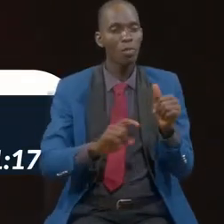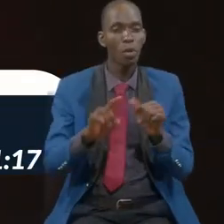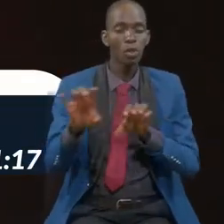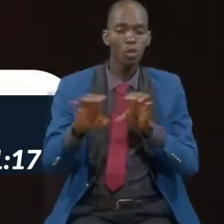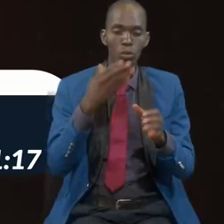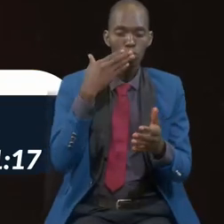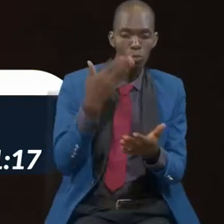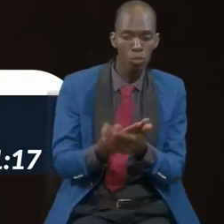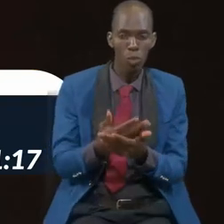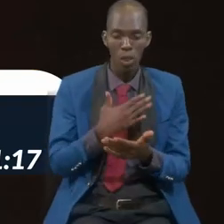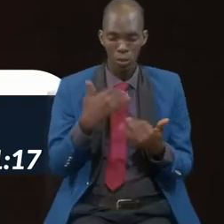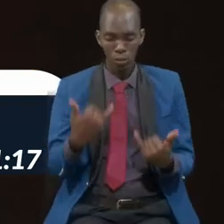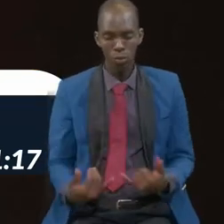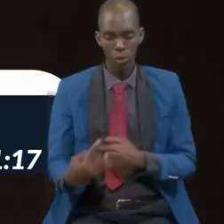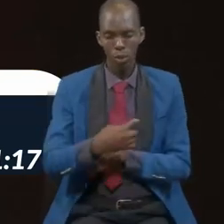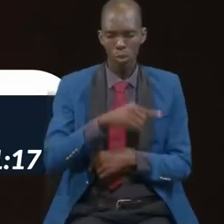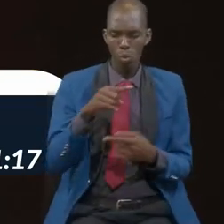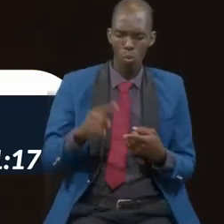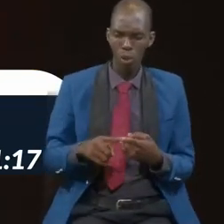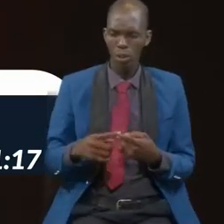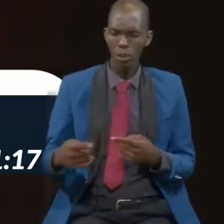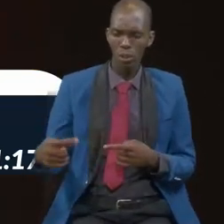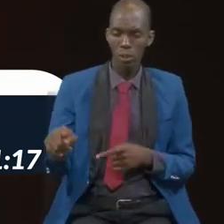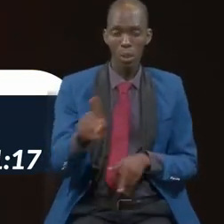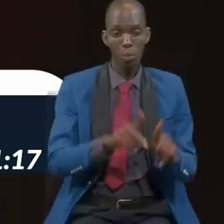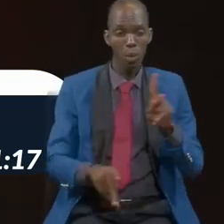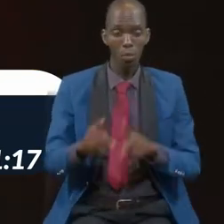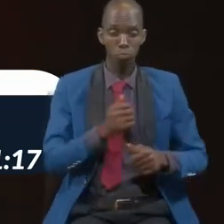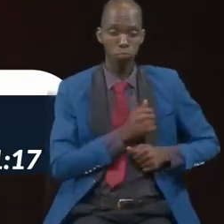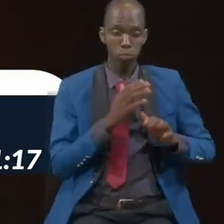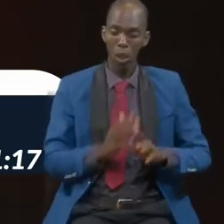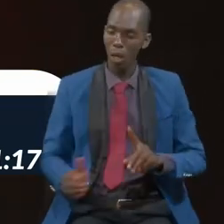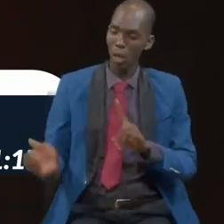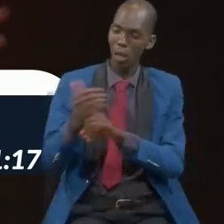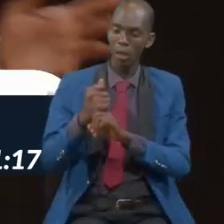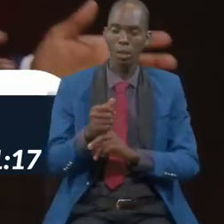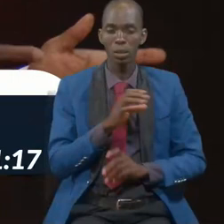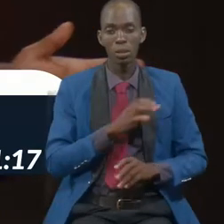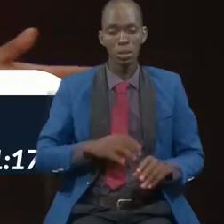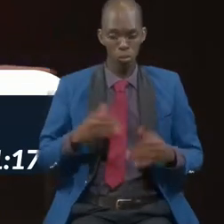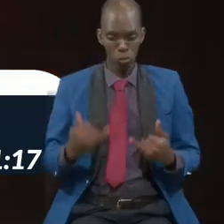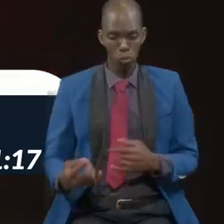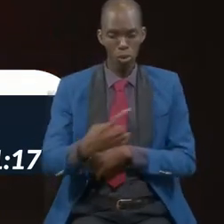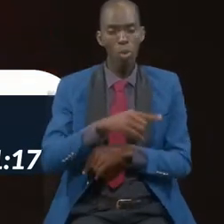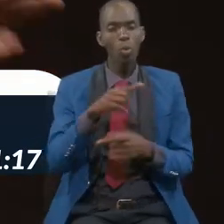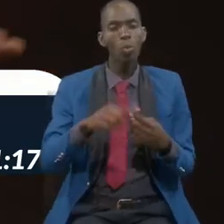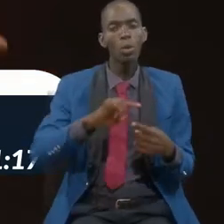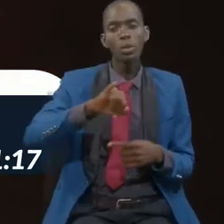bien, et aujourd'hui, il est arrêté, aujourd'hui, Judas l'a trahi,